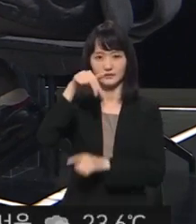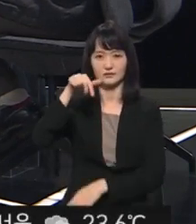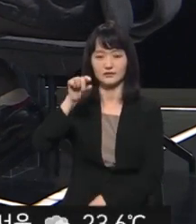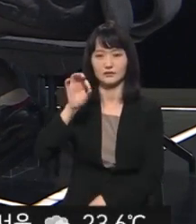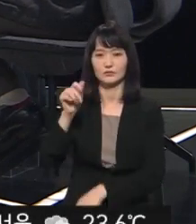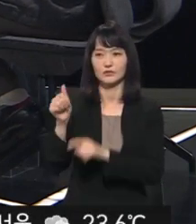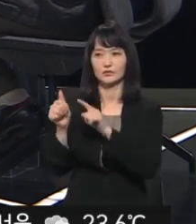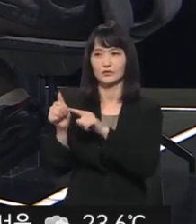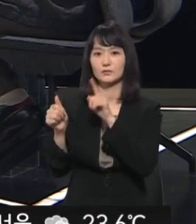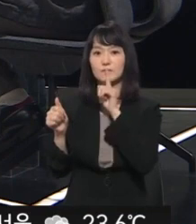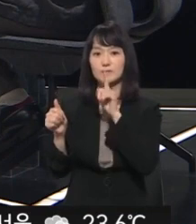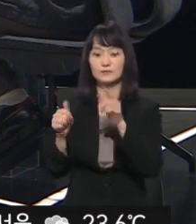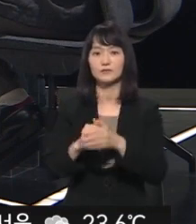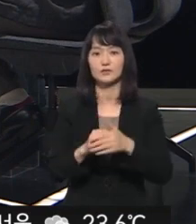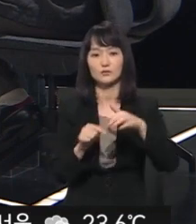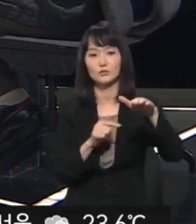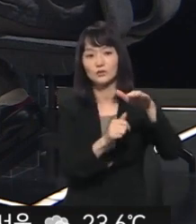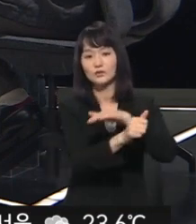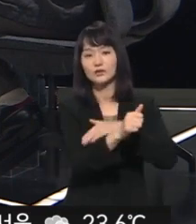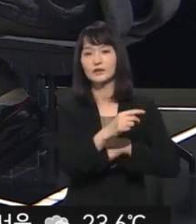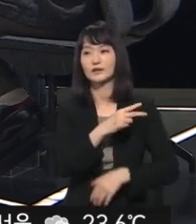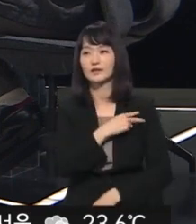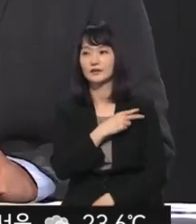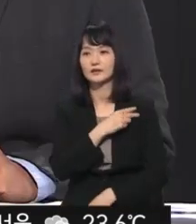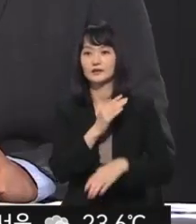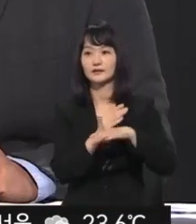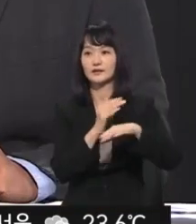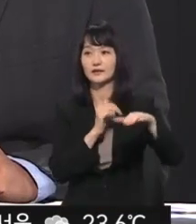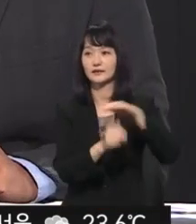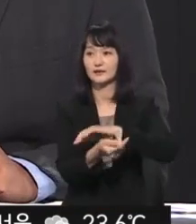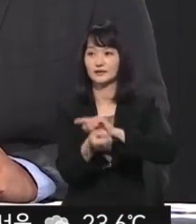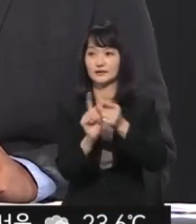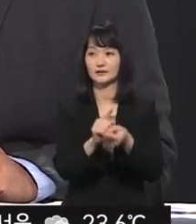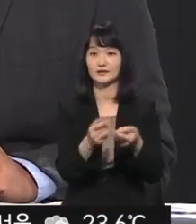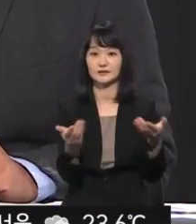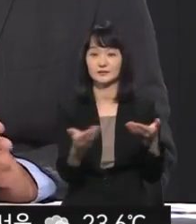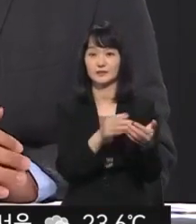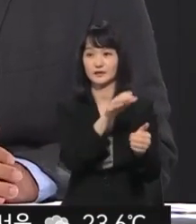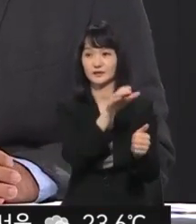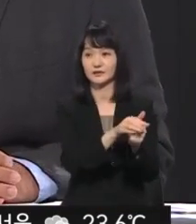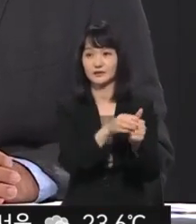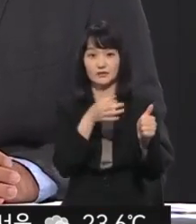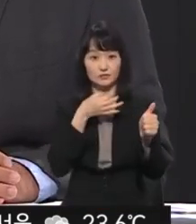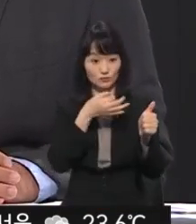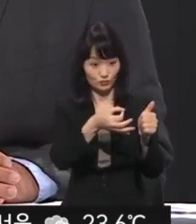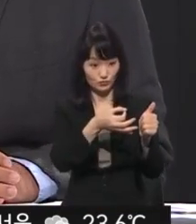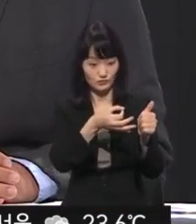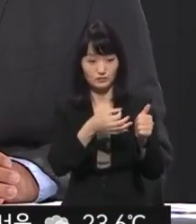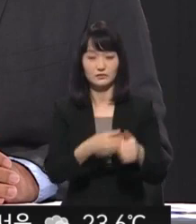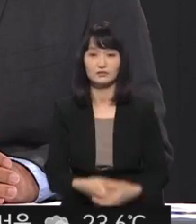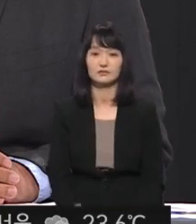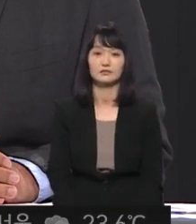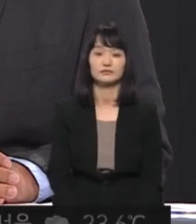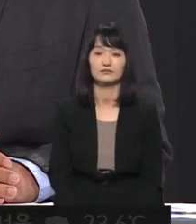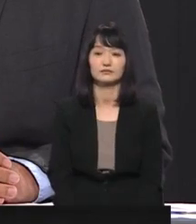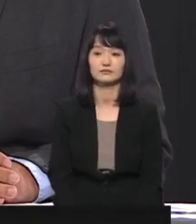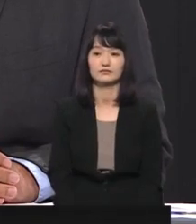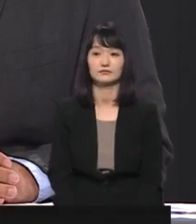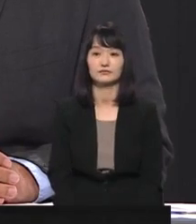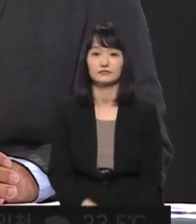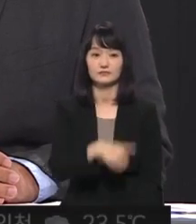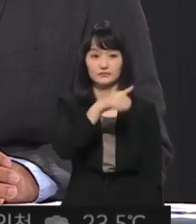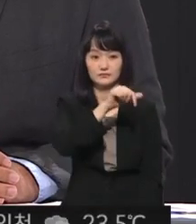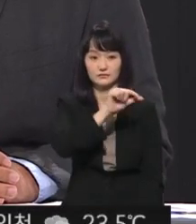곳이자 받아 그러시더라고요 원내대표 겸 단백 당 대표 친구 해 이렇게 호칭 자체를 거성 노려 한테 그렇게 하셔도 성동 대표가 많이